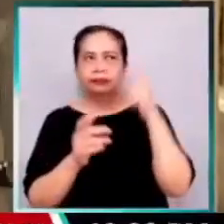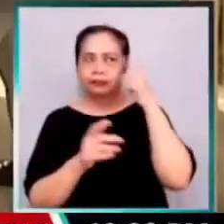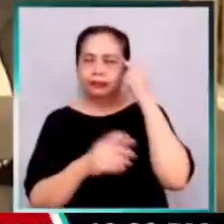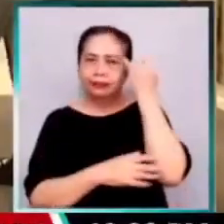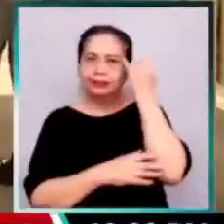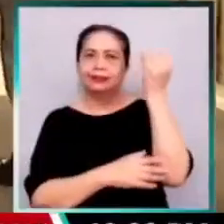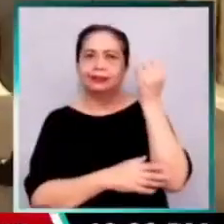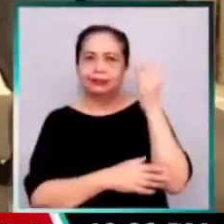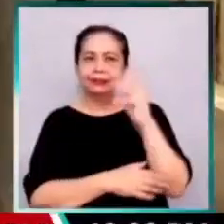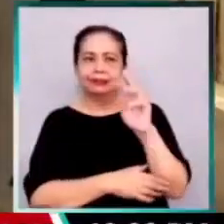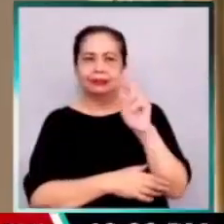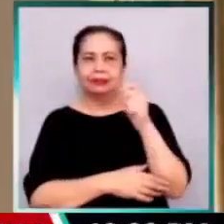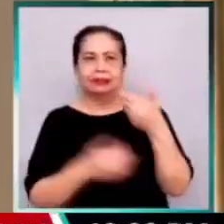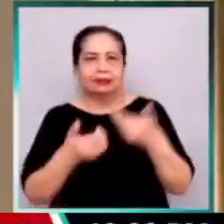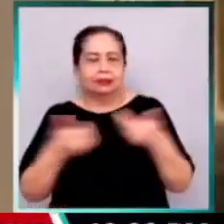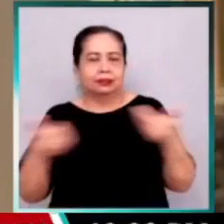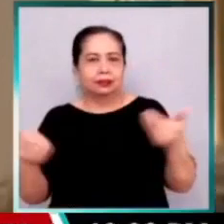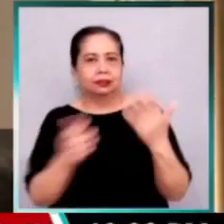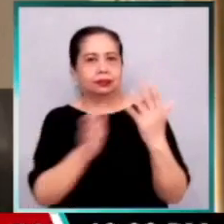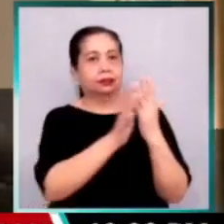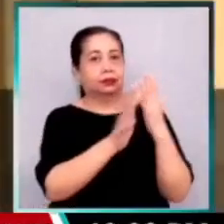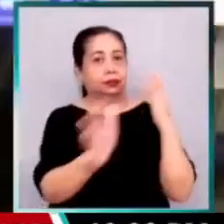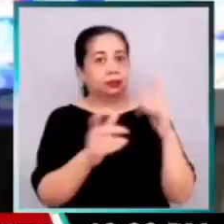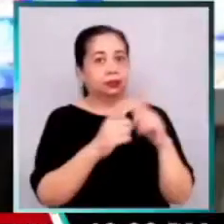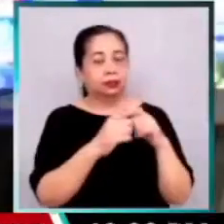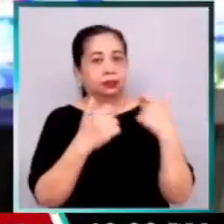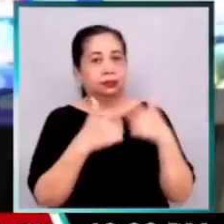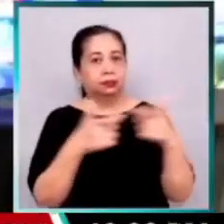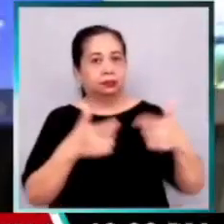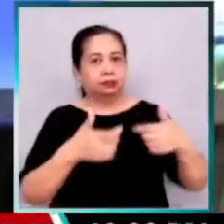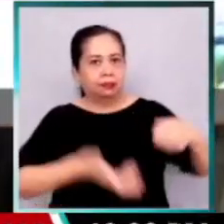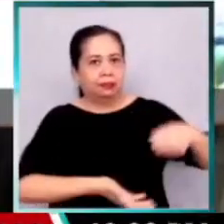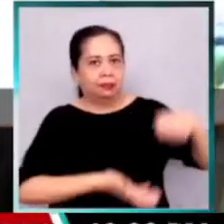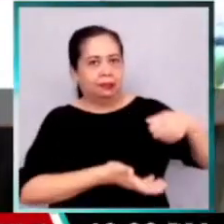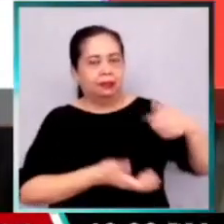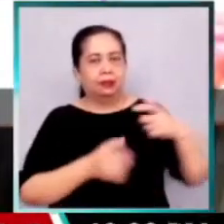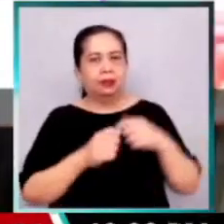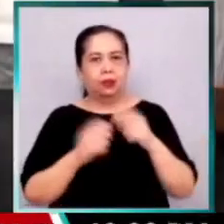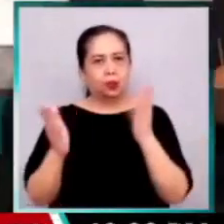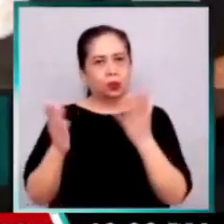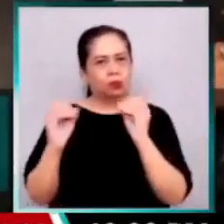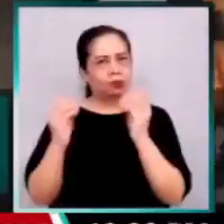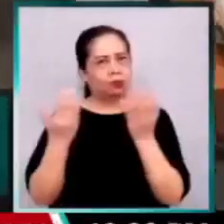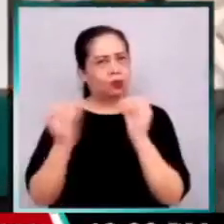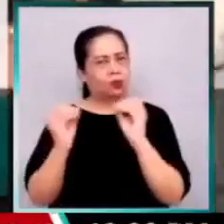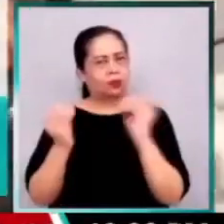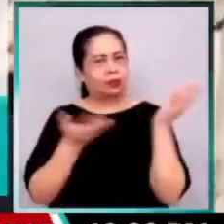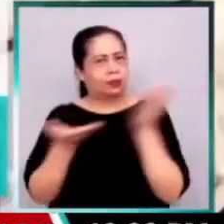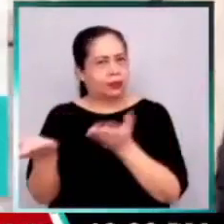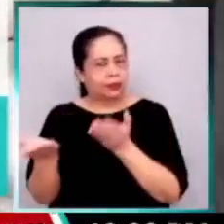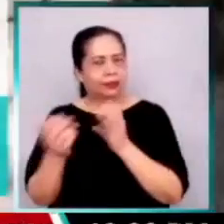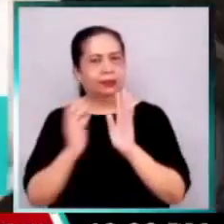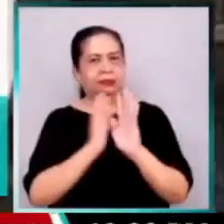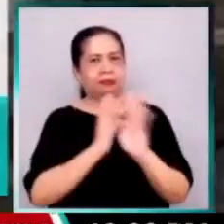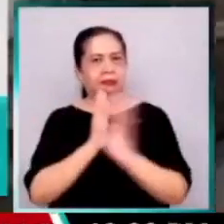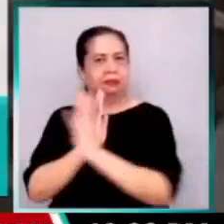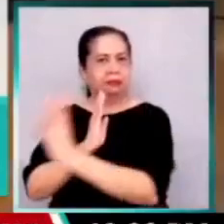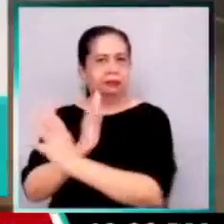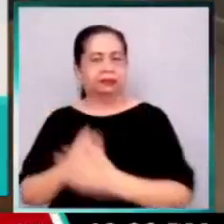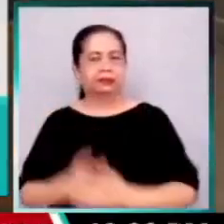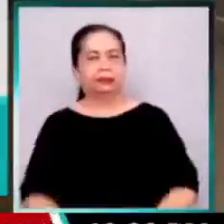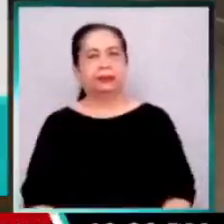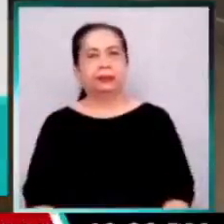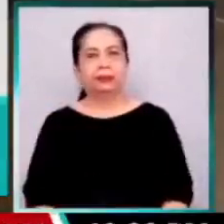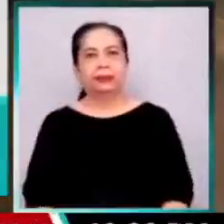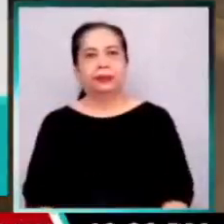na ihiwalay ang pila ng mga may malalaking bag sa mga maliliit lang o halos walang dala. Na-observe namin na yung pila